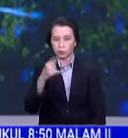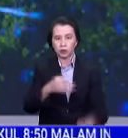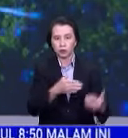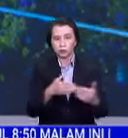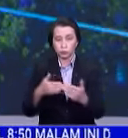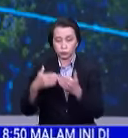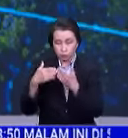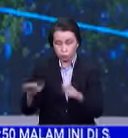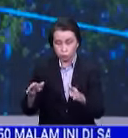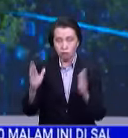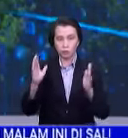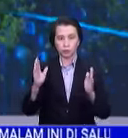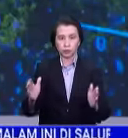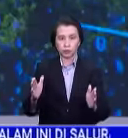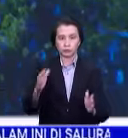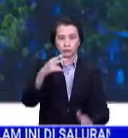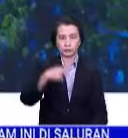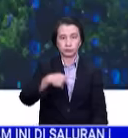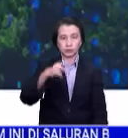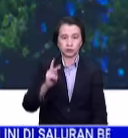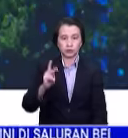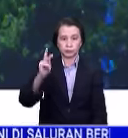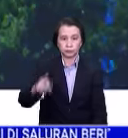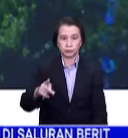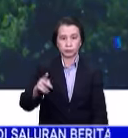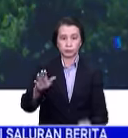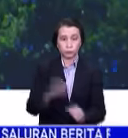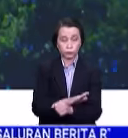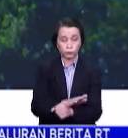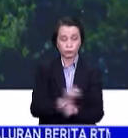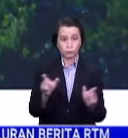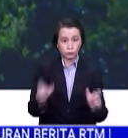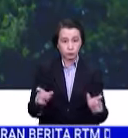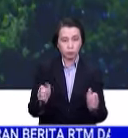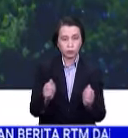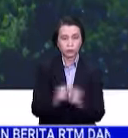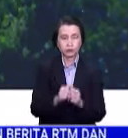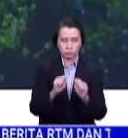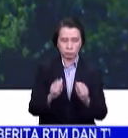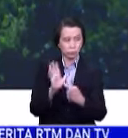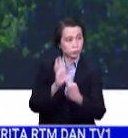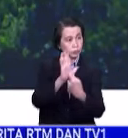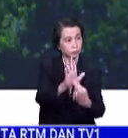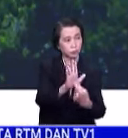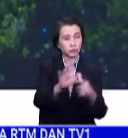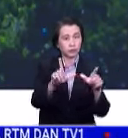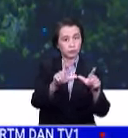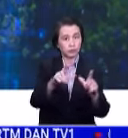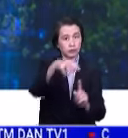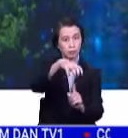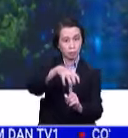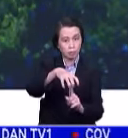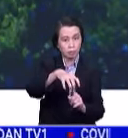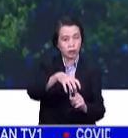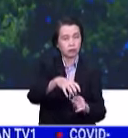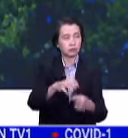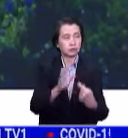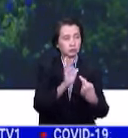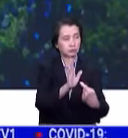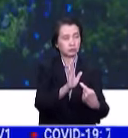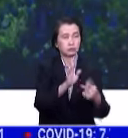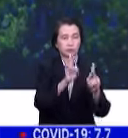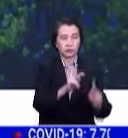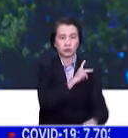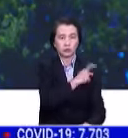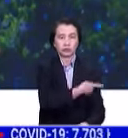terus beroperasi sepanjang tempoh sekatan pergerakan penuh. Ia memadai dengan hanya menunjukkan permit penjaja yang dikeluarkan pihak